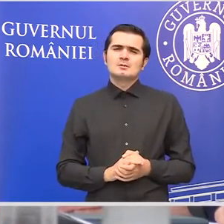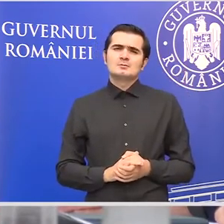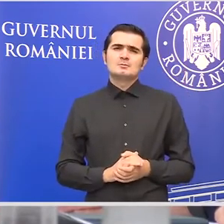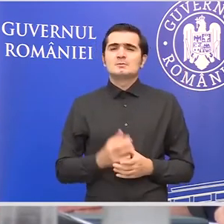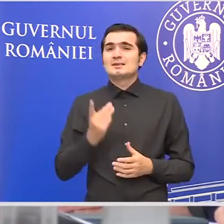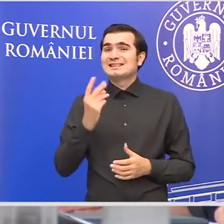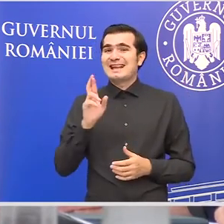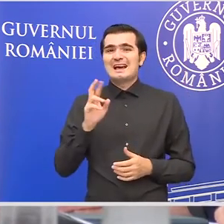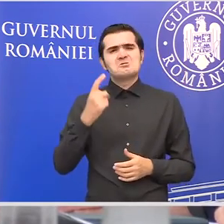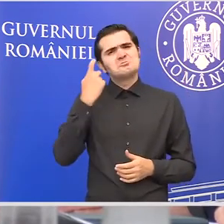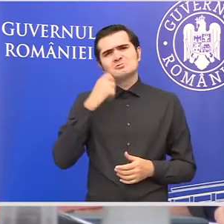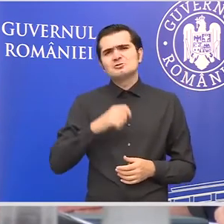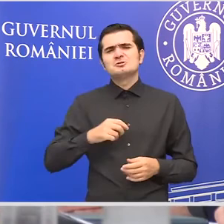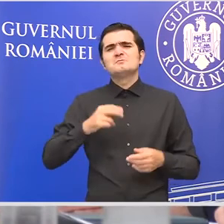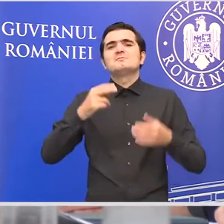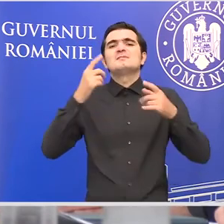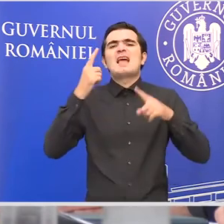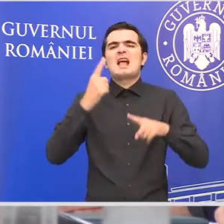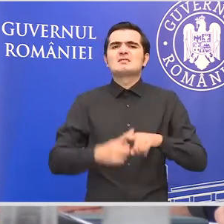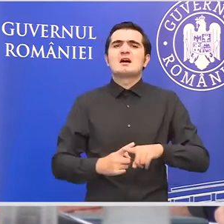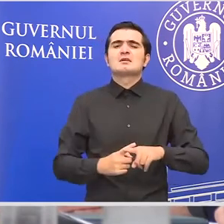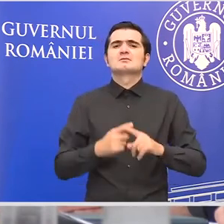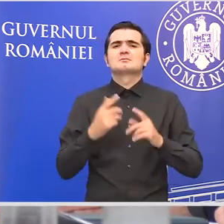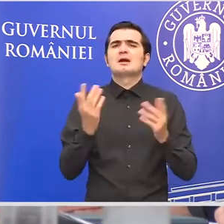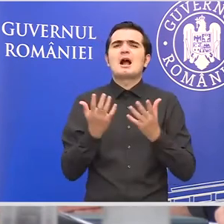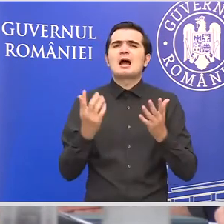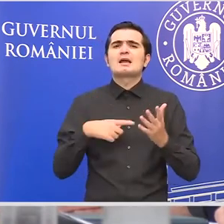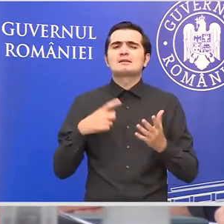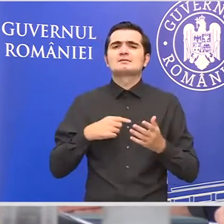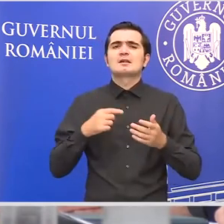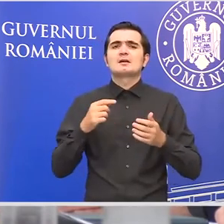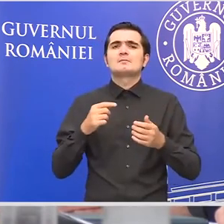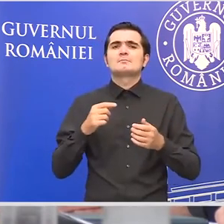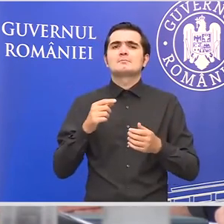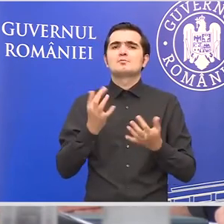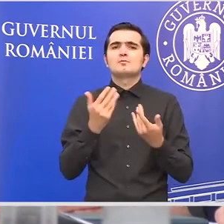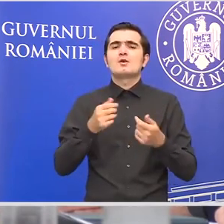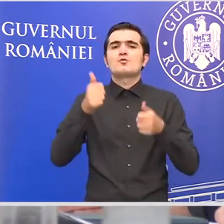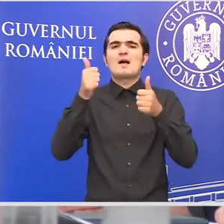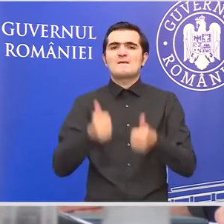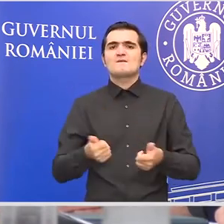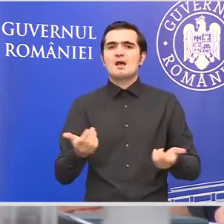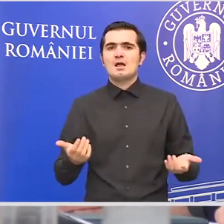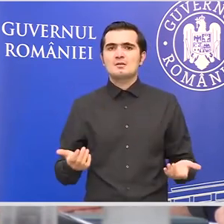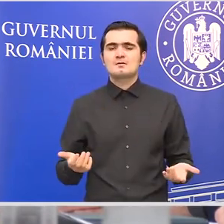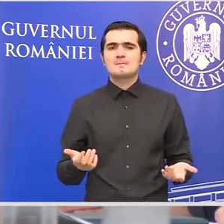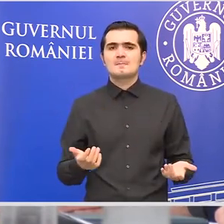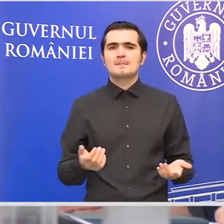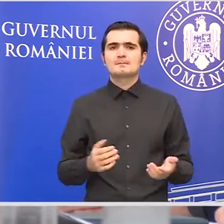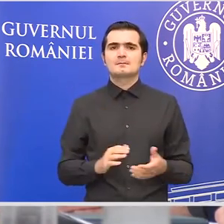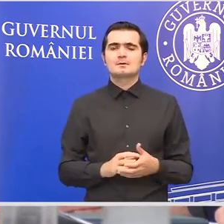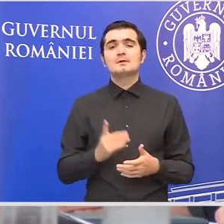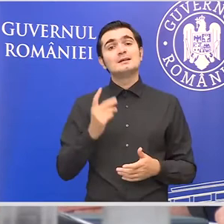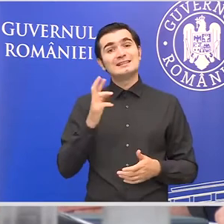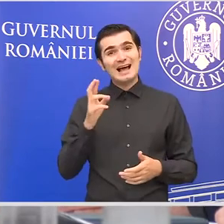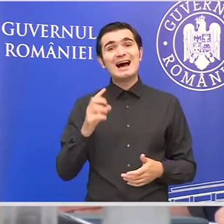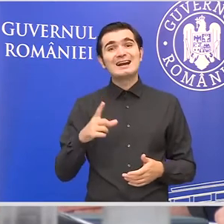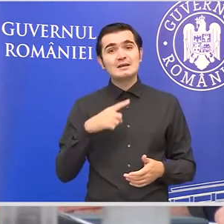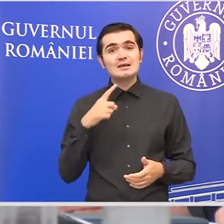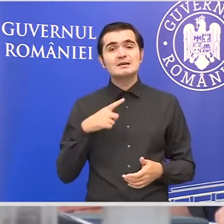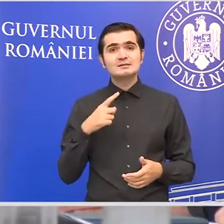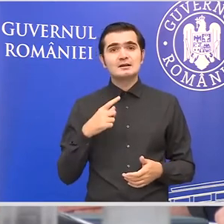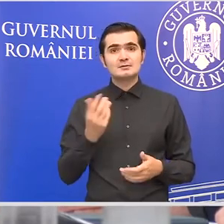Nu știm într-adevăr care este realitatea, dar este ceea